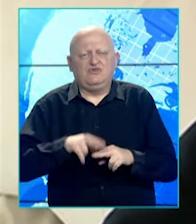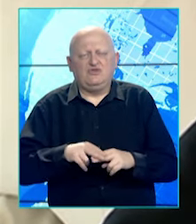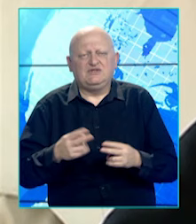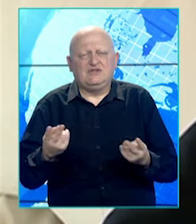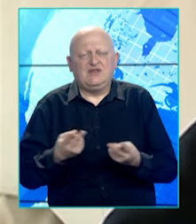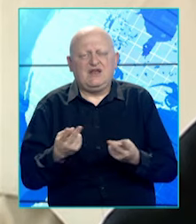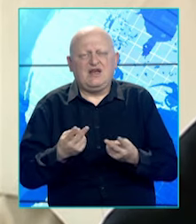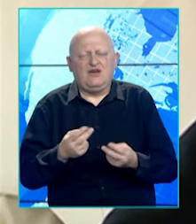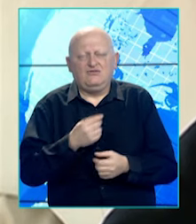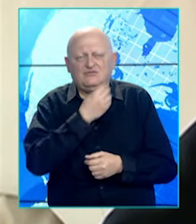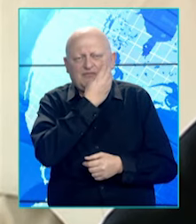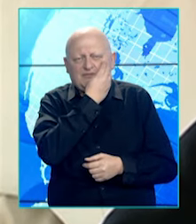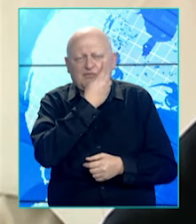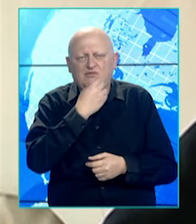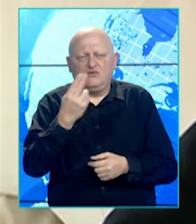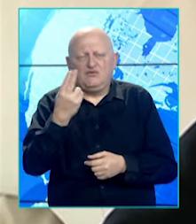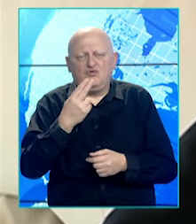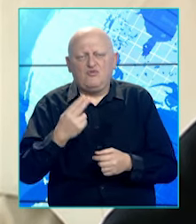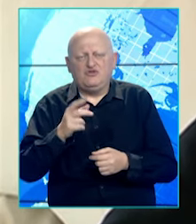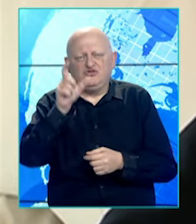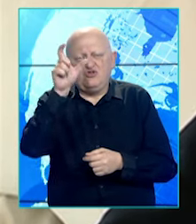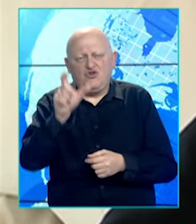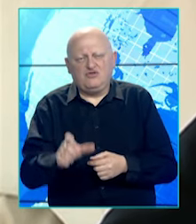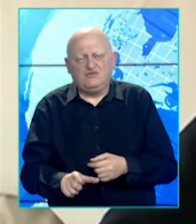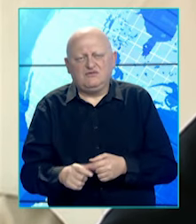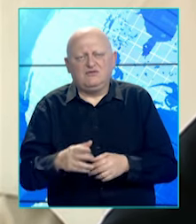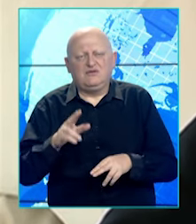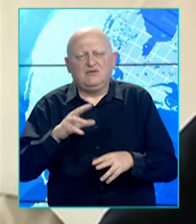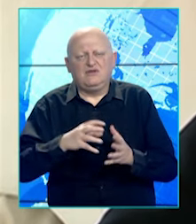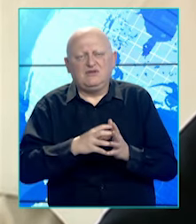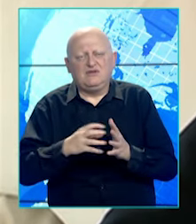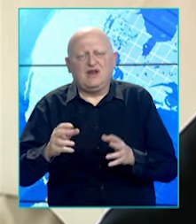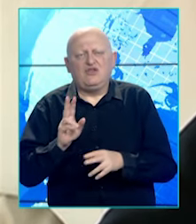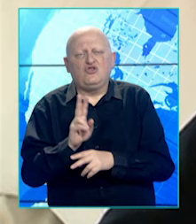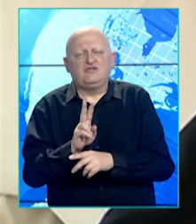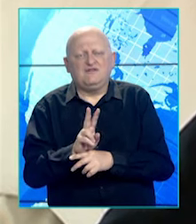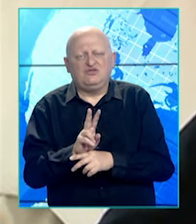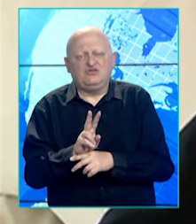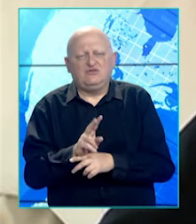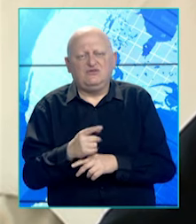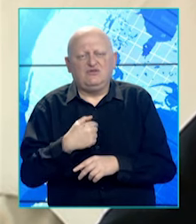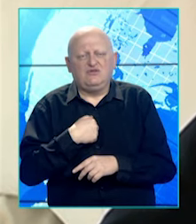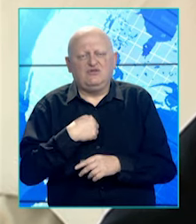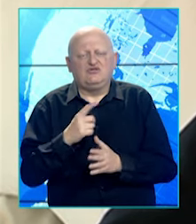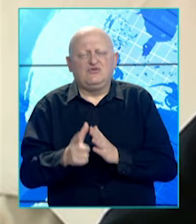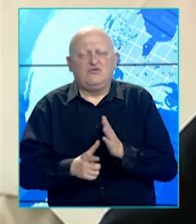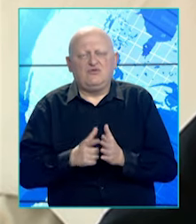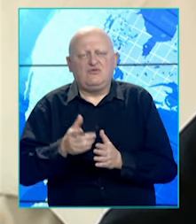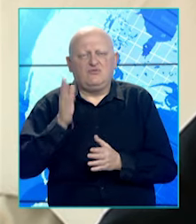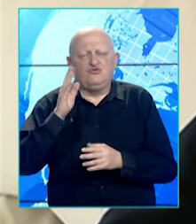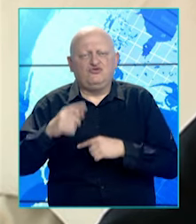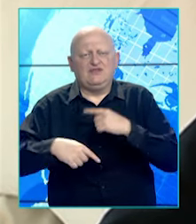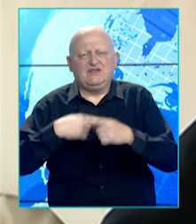kao umjetničko ostvarenje, pa i neka vrsta trajnog svjedočenja o našem vremenu,